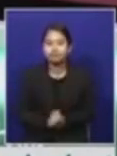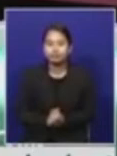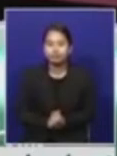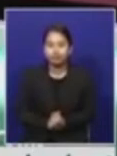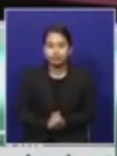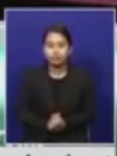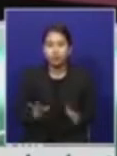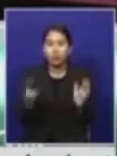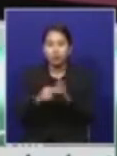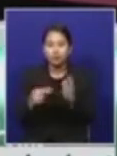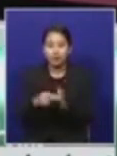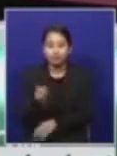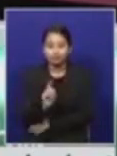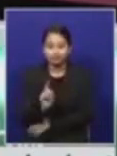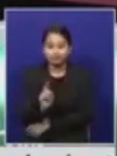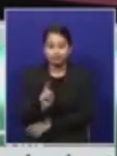และนี่คือสิ่งที่เมื่อวานเมื่อวานซืนก็มีกลุ่มต่างๆรีบร้องให้กกตฉบับนี้เนี่ยหายกเลิกผ่อนคลาย